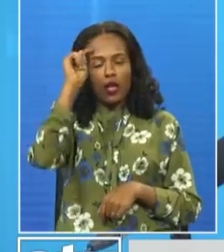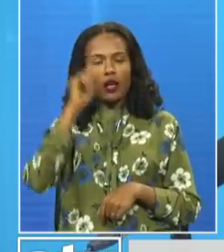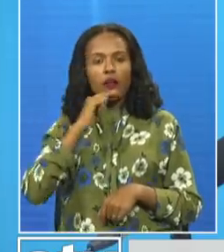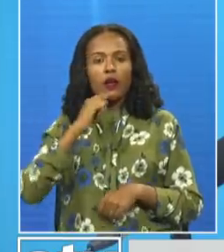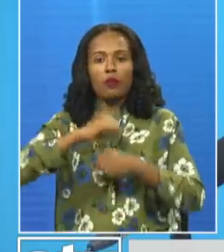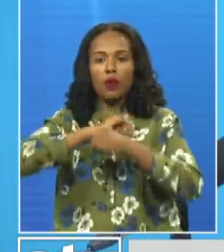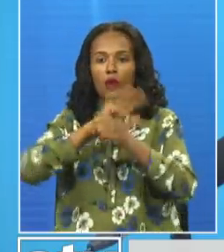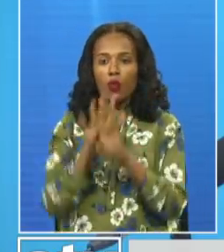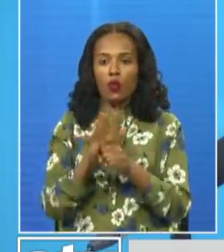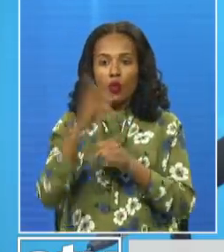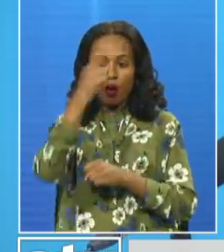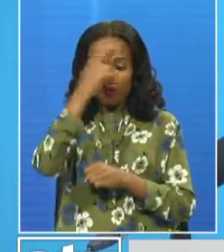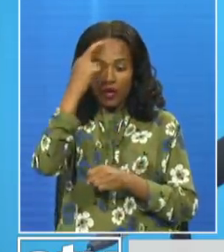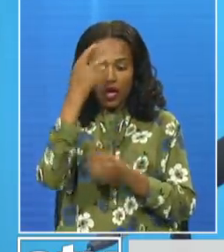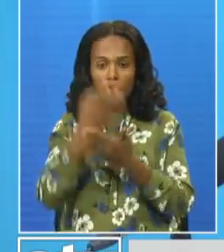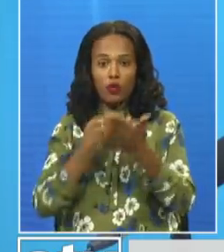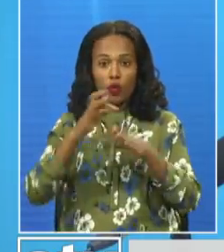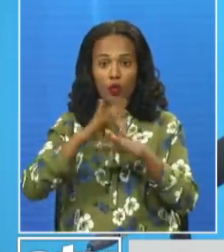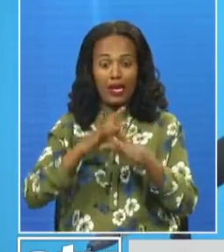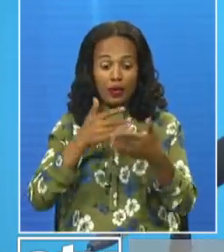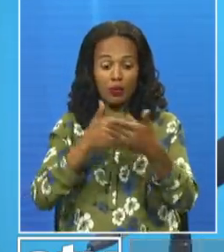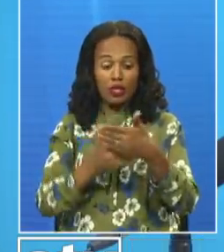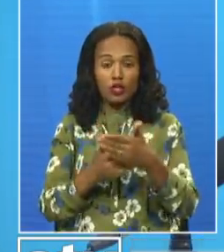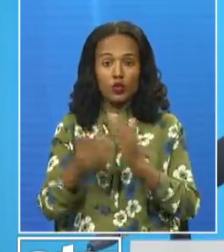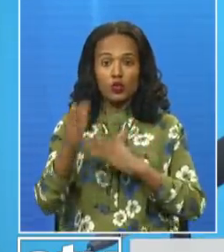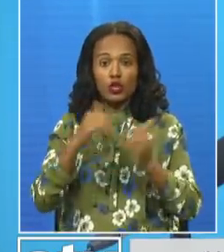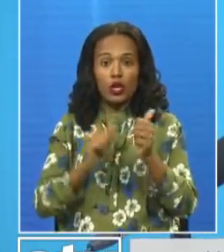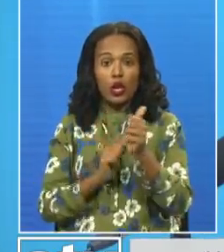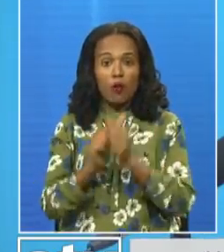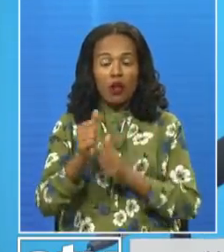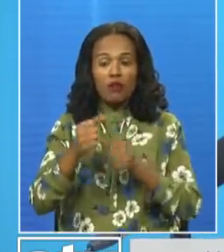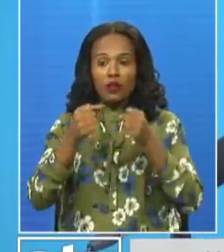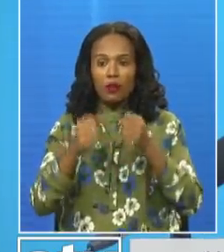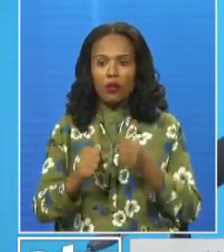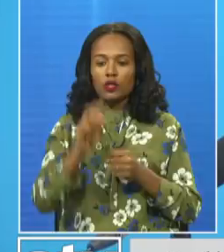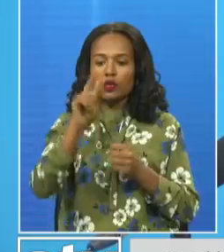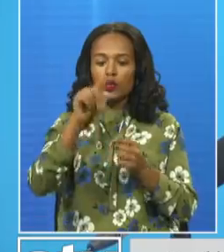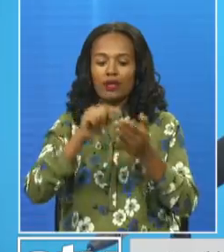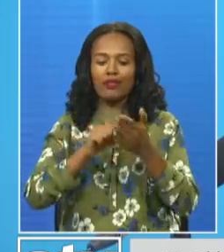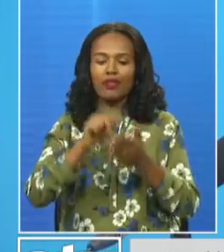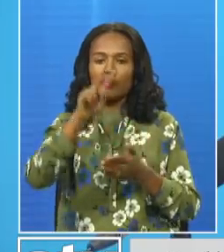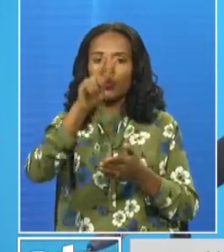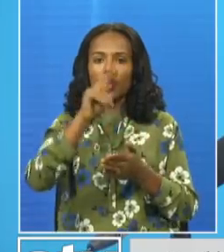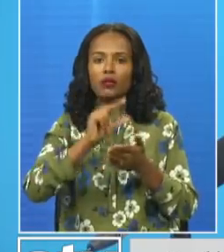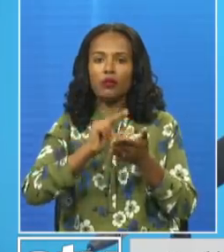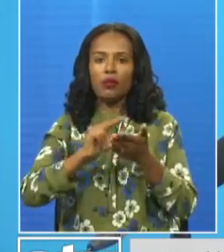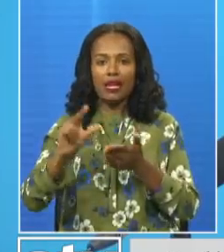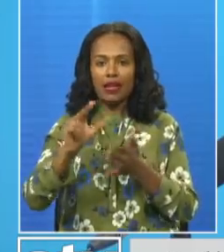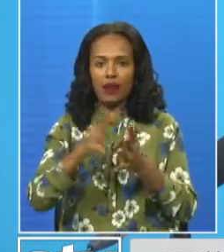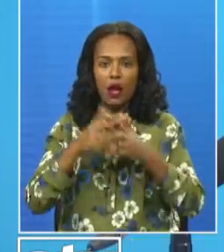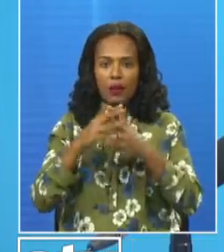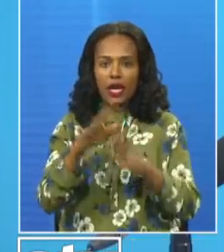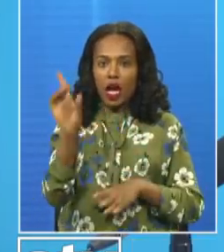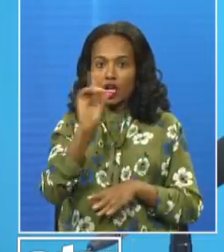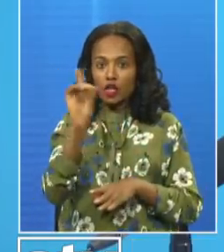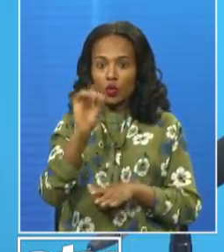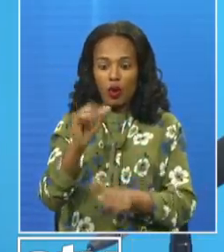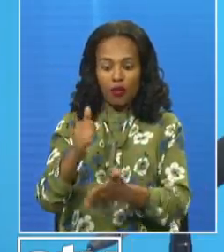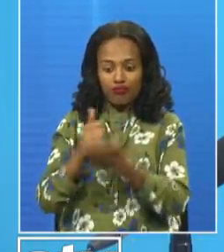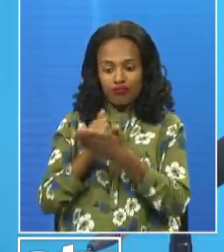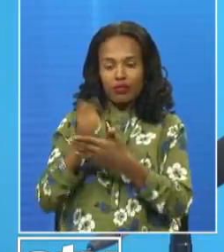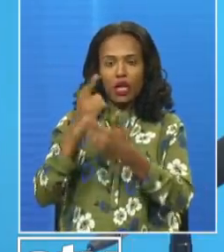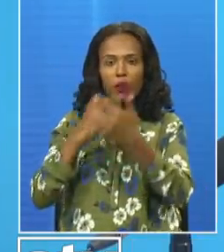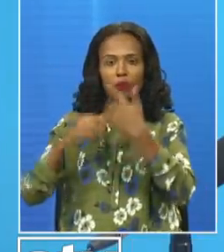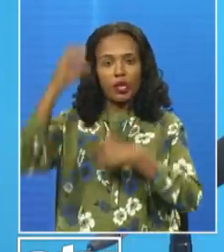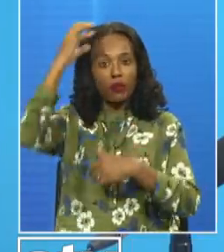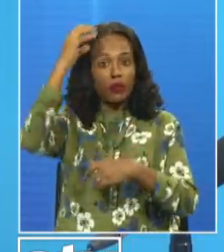በኮሮና ቫይረስ ወረርሽኝ ምክንያት ኢኮኖሚው ላይ የሚደርሰውን ጫና ለመቋቋም የሚያግዝ 2.2 ቢሊዮን የአሜሪካን ዶላር ከለጋሽ አካላት ለማምጣት